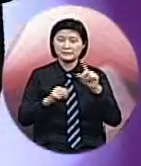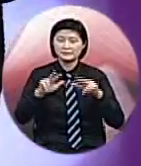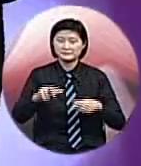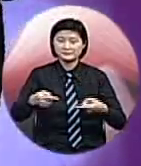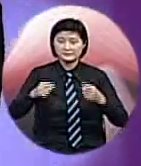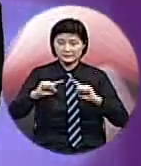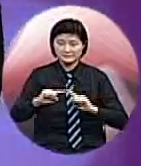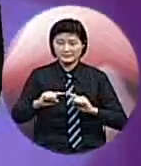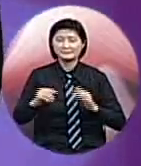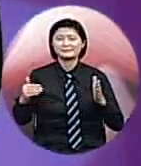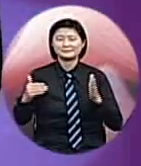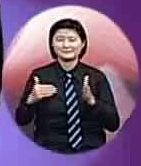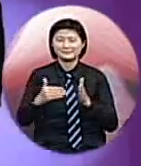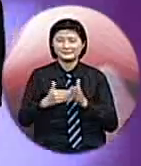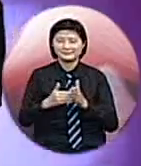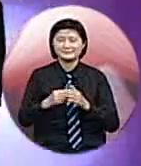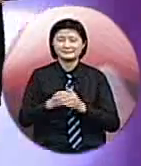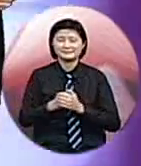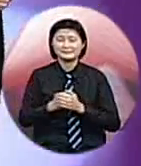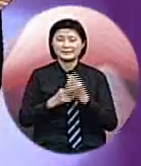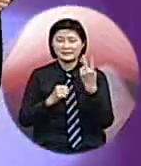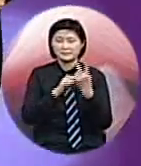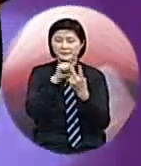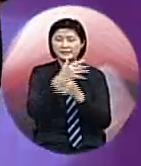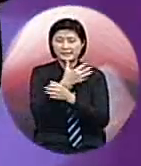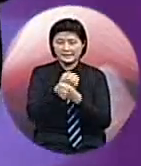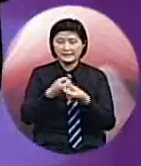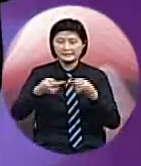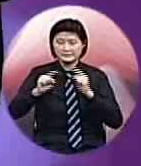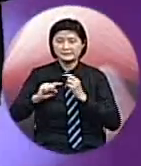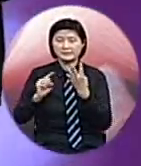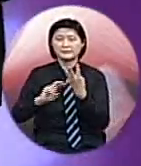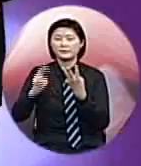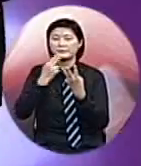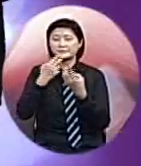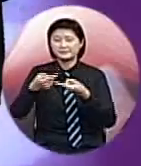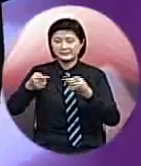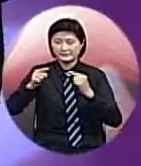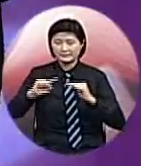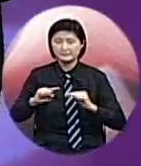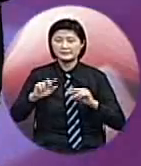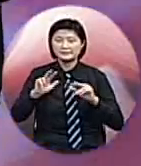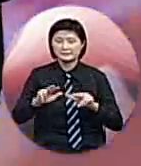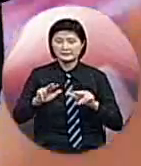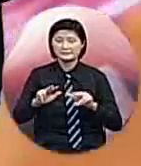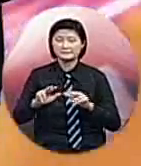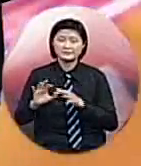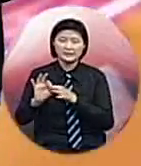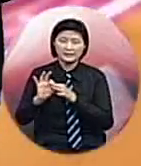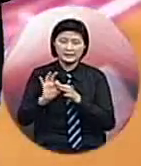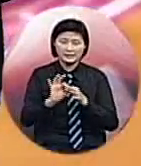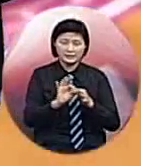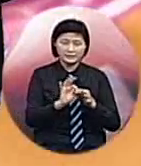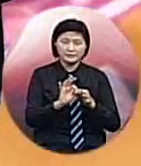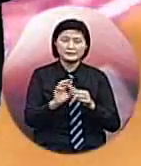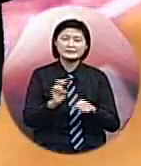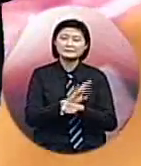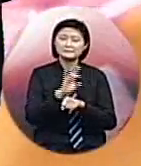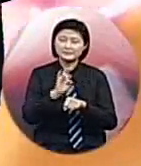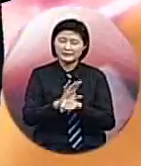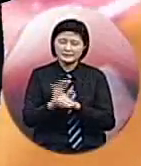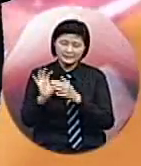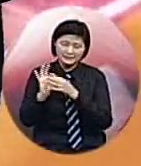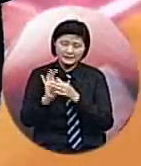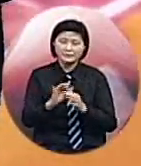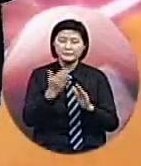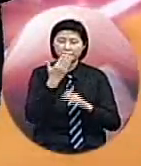생방송 참여는 끝. 네, 2번 예약 참여와 3번 무반주 참여는요. 지금 앞으로 24시간